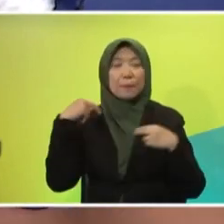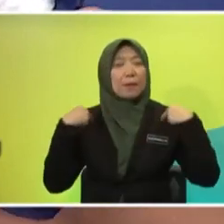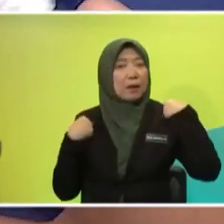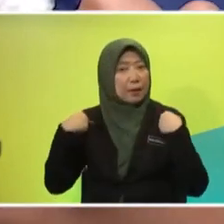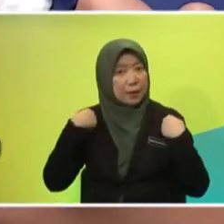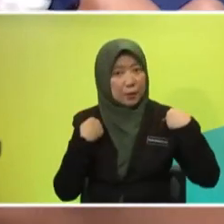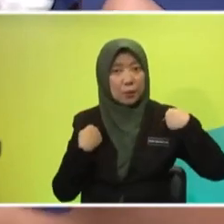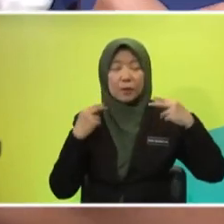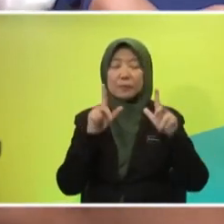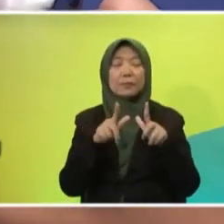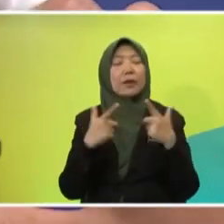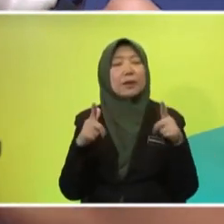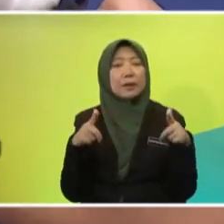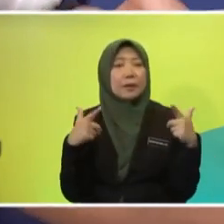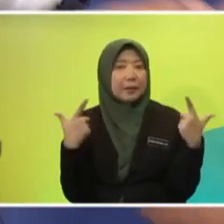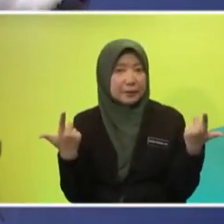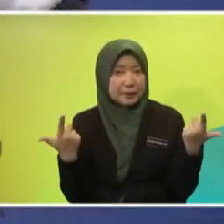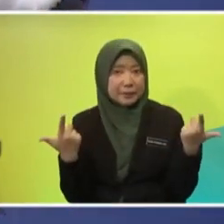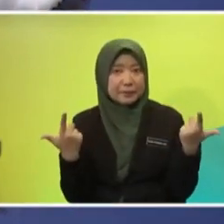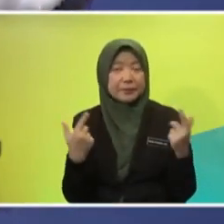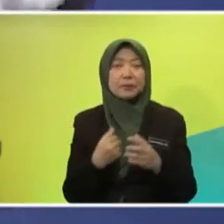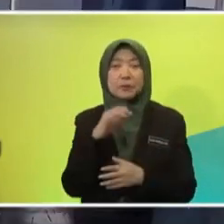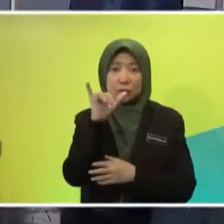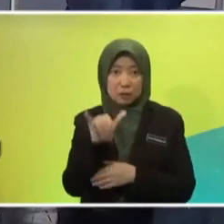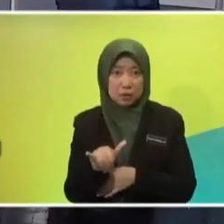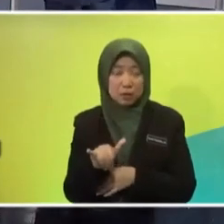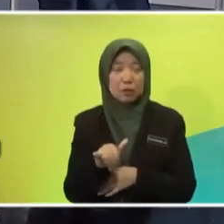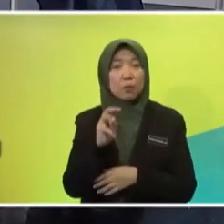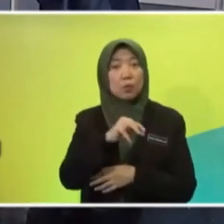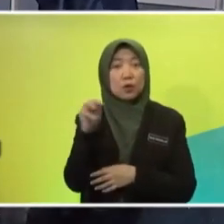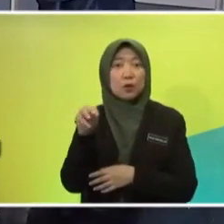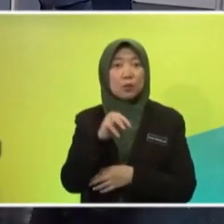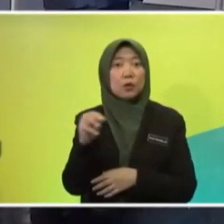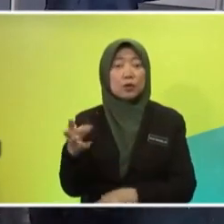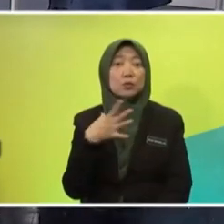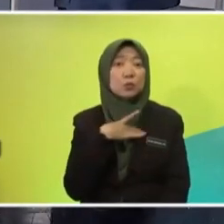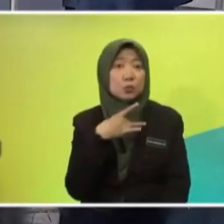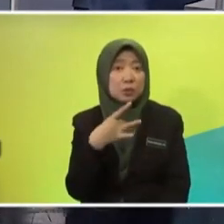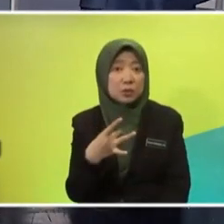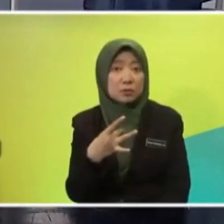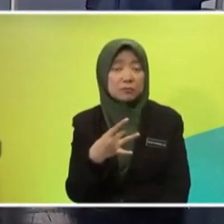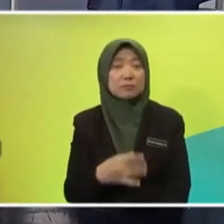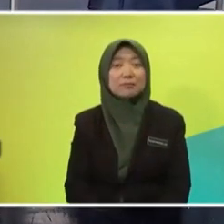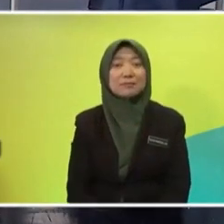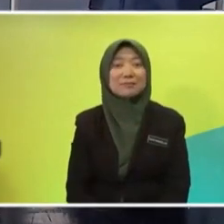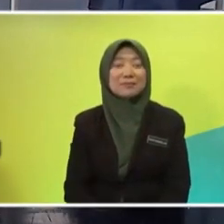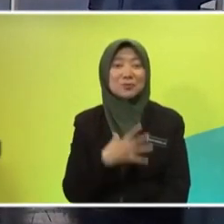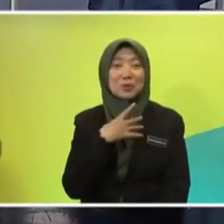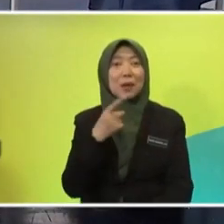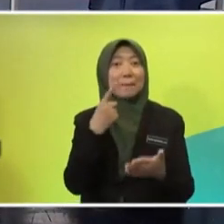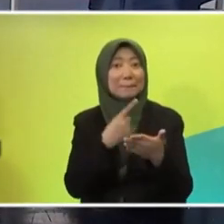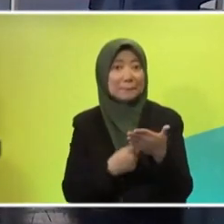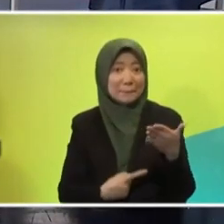dicubakan dengan haiwan yang adik-adik suka. Contohnya macam apa ya Cikgu Ana? Kalau bulu macam